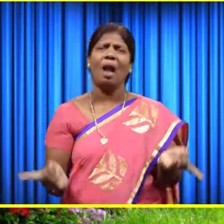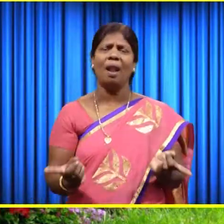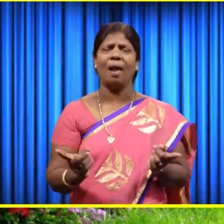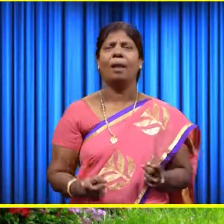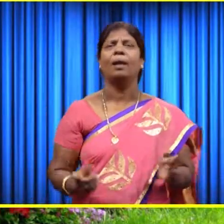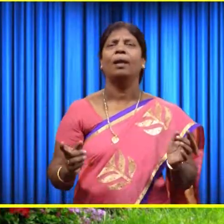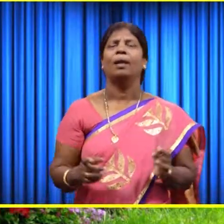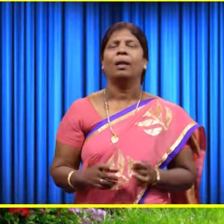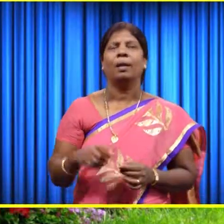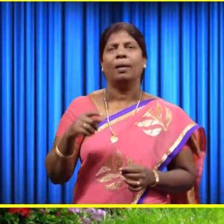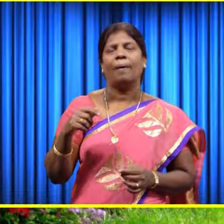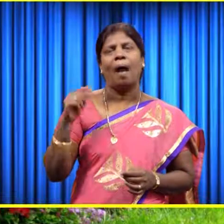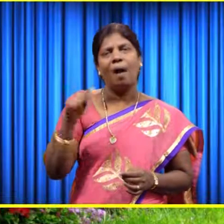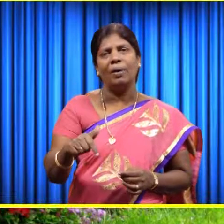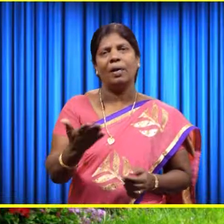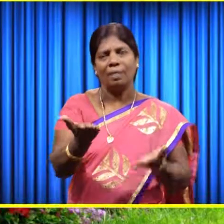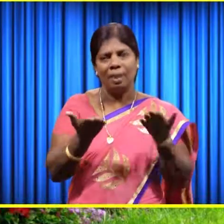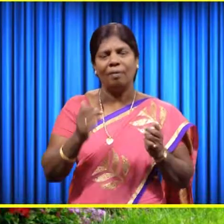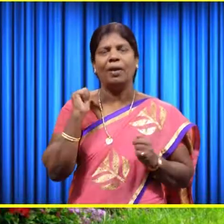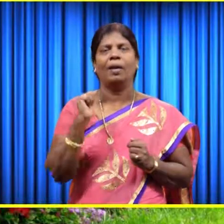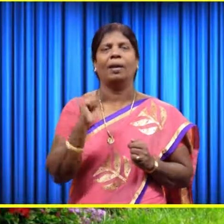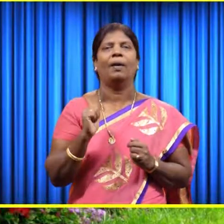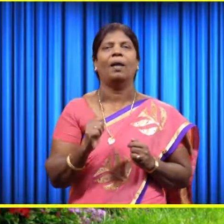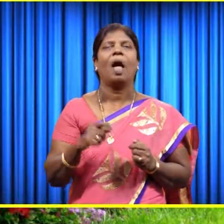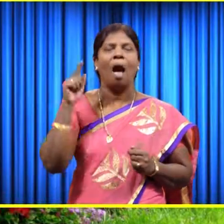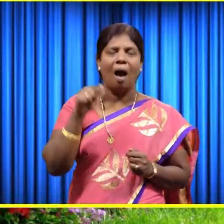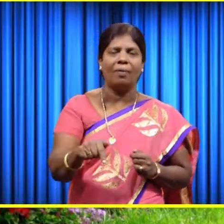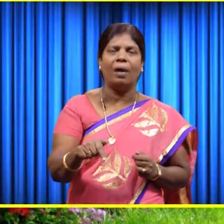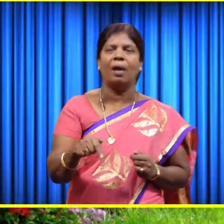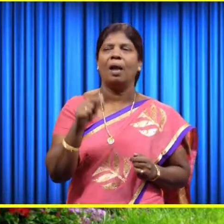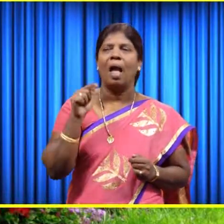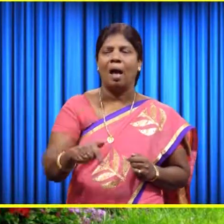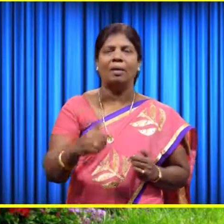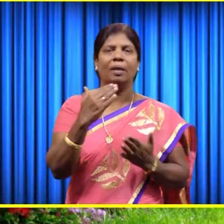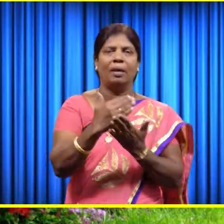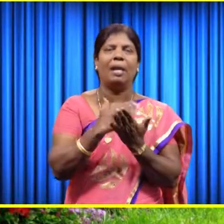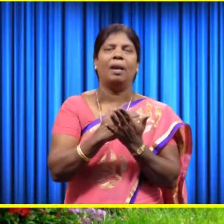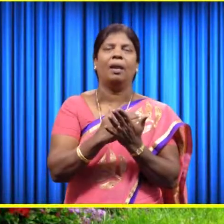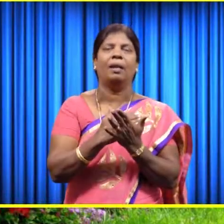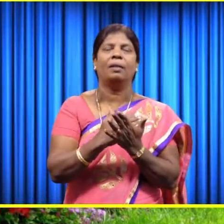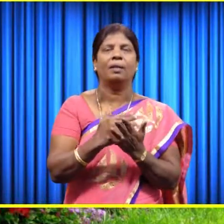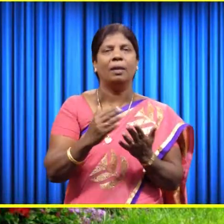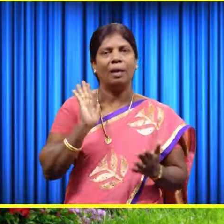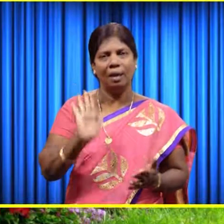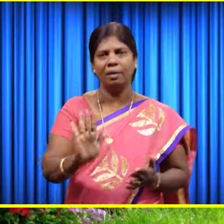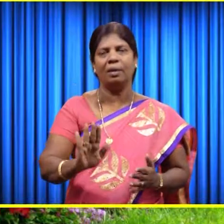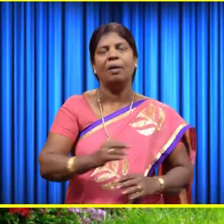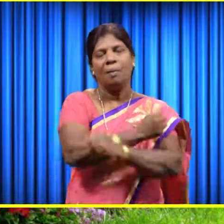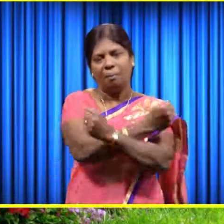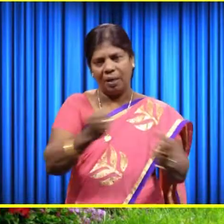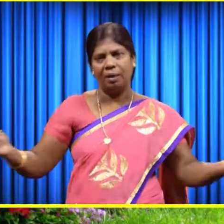ஆனால் இந்த நேரத்தில் அவளுக்கு தேவை என்னவென்றால், அவளை அந்த நிலையிலிருந்து